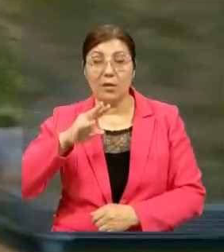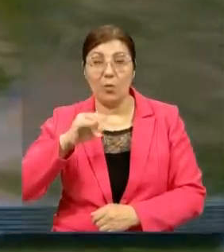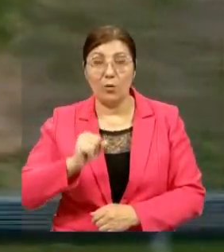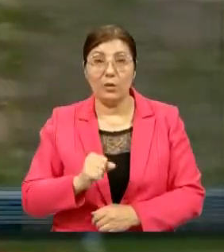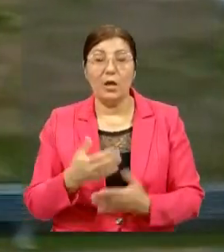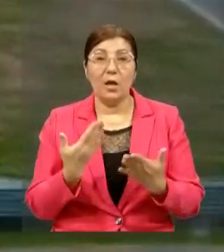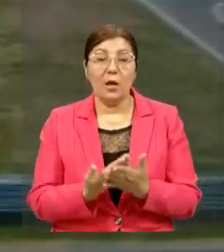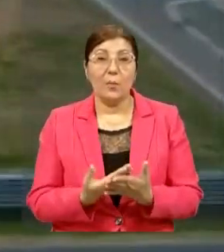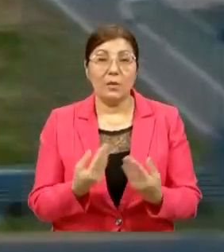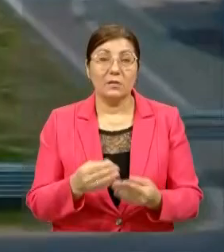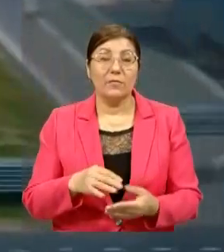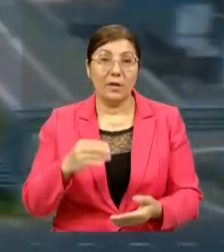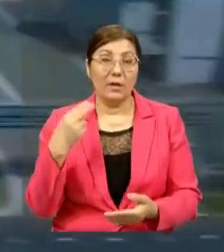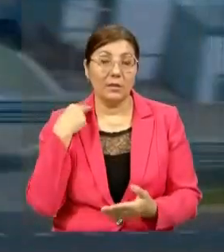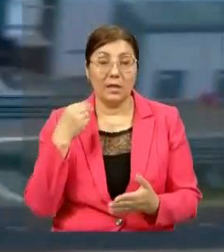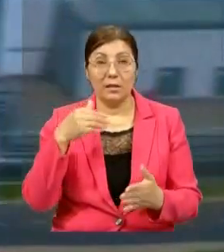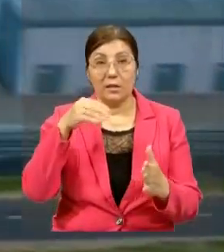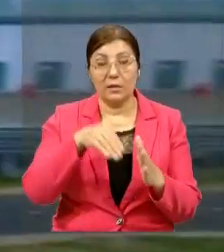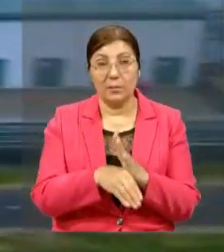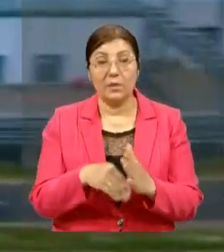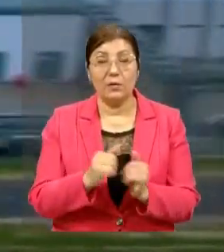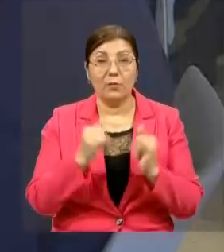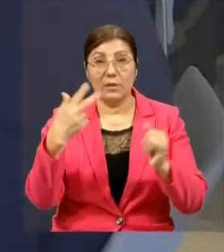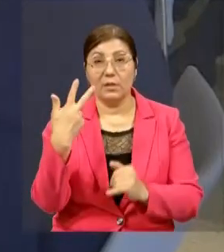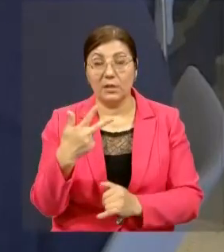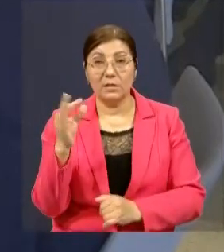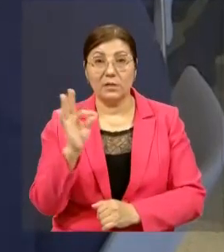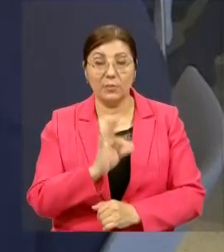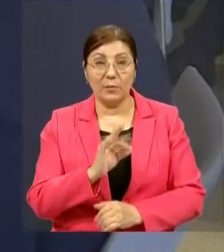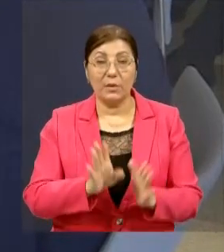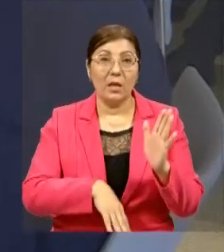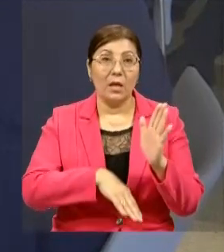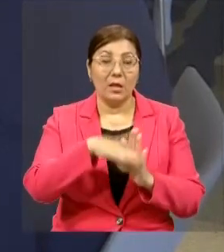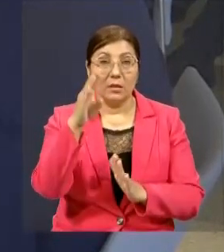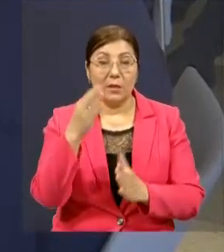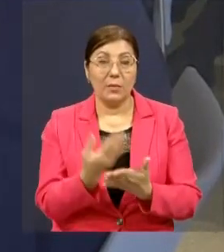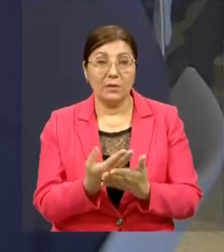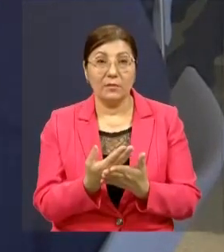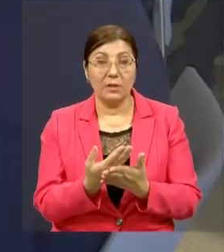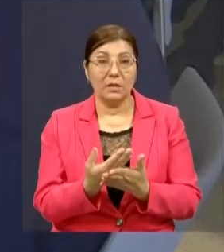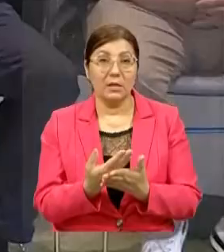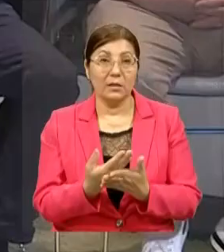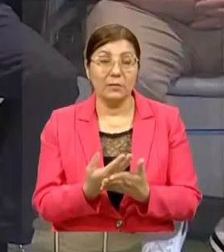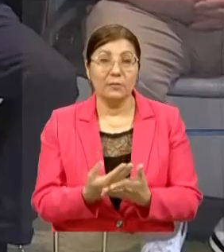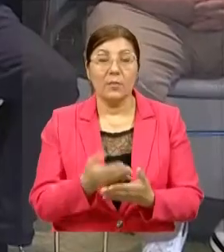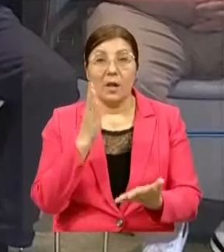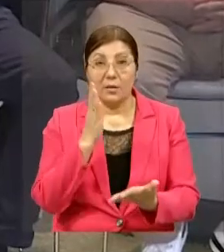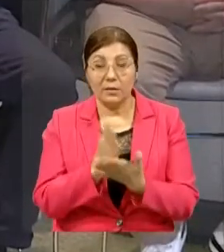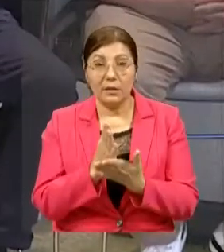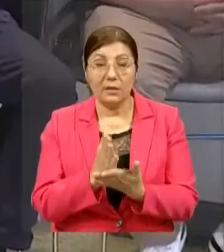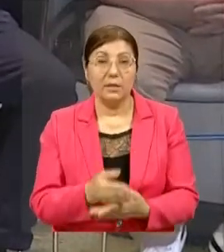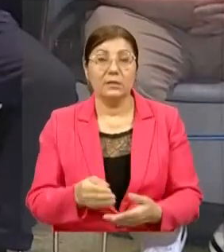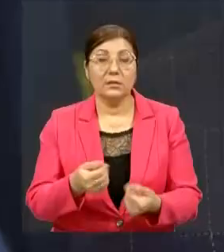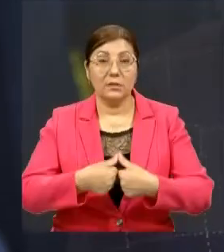тенге доля иностранных инвестиций увеличилась на 30% для улучшения инвестиционного климата и защиты прав инвесторов создан специальный